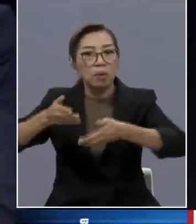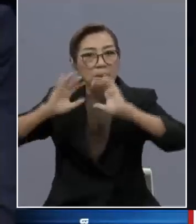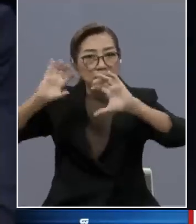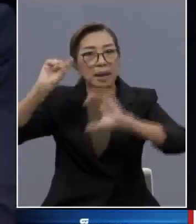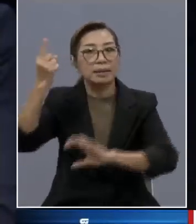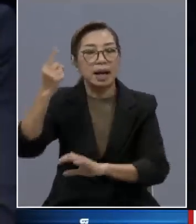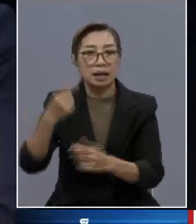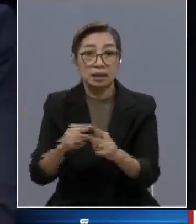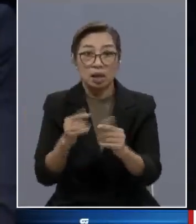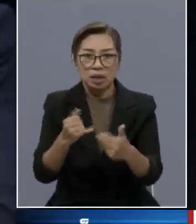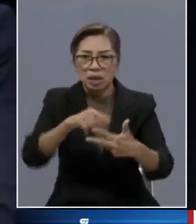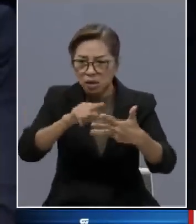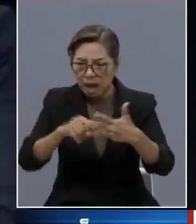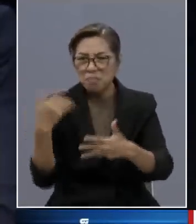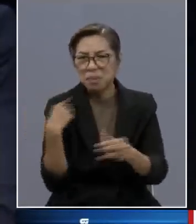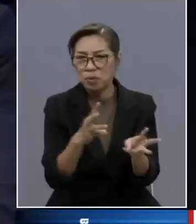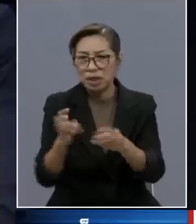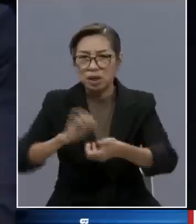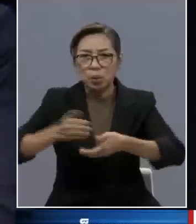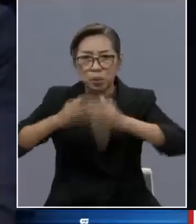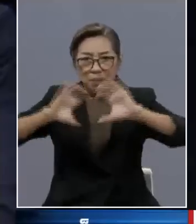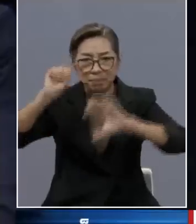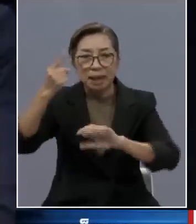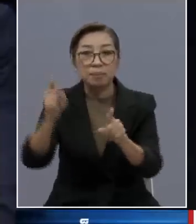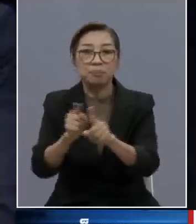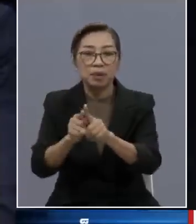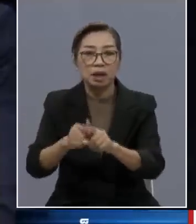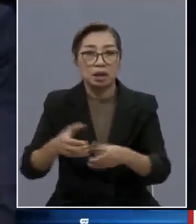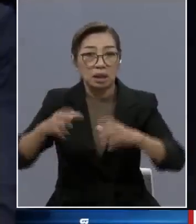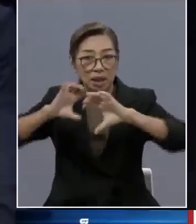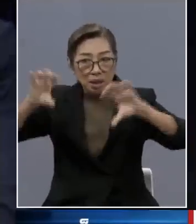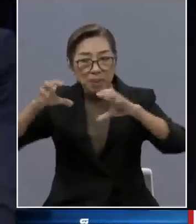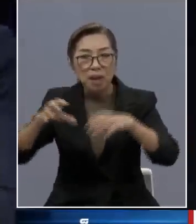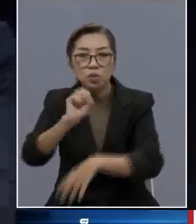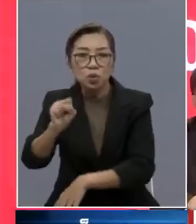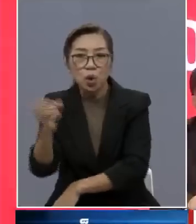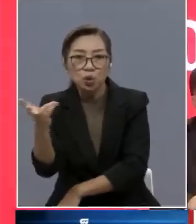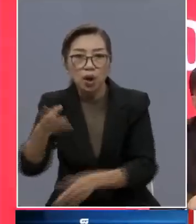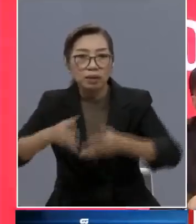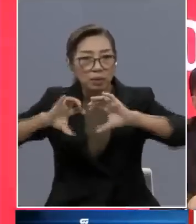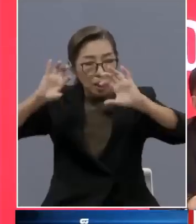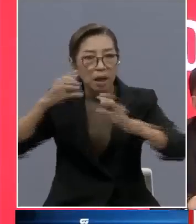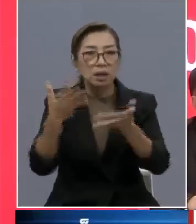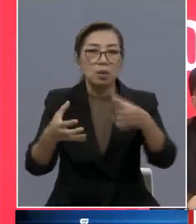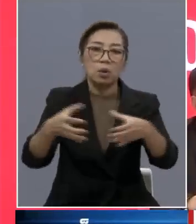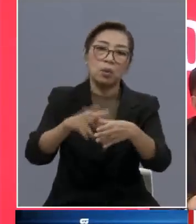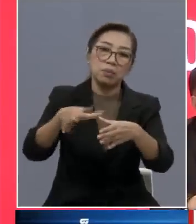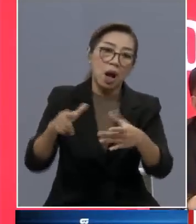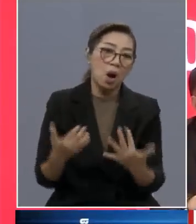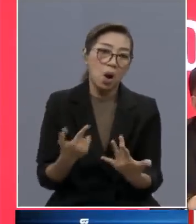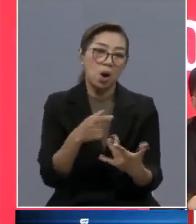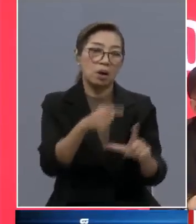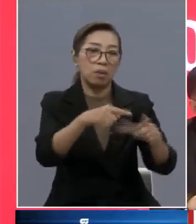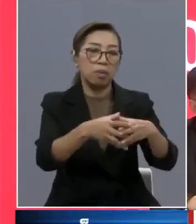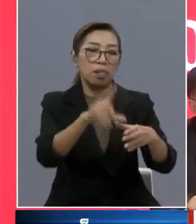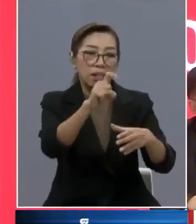มากโดยเฉพาะสูตรในการร่วมรัฐบาลอย่างเช่นสูตรรัฐบาลเสียงข้างน้อยสูตรเพื่อไทยรอส้มหล่นนะฮะสูตรแคนดิเดตนาย